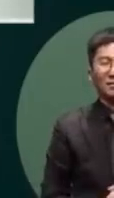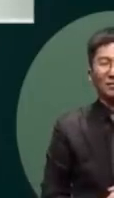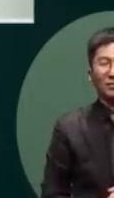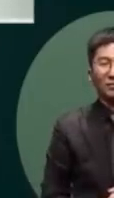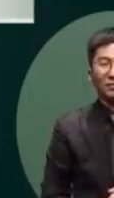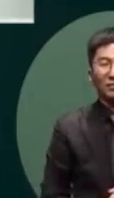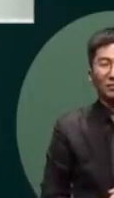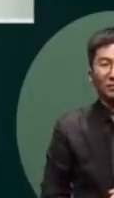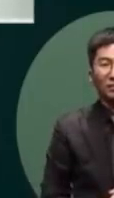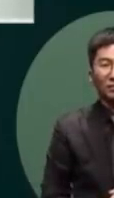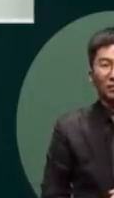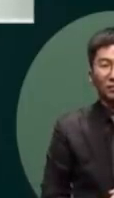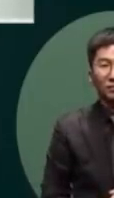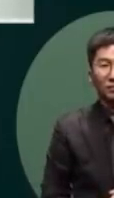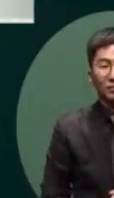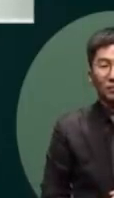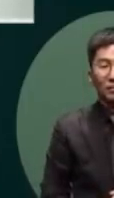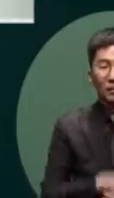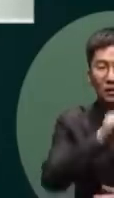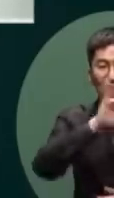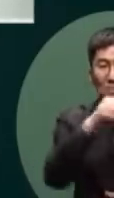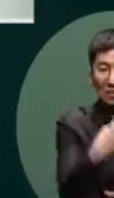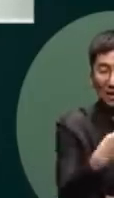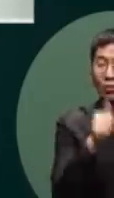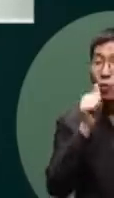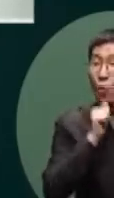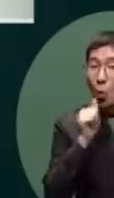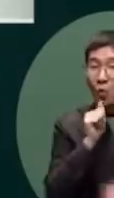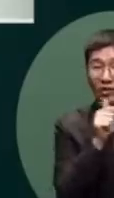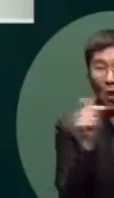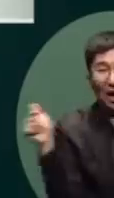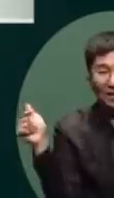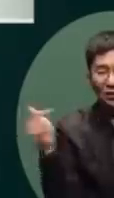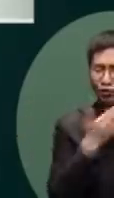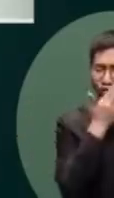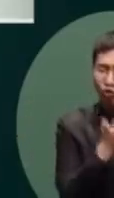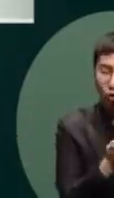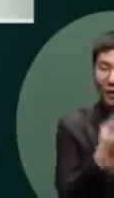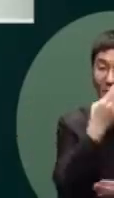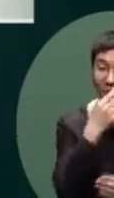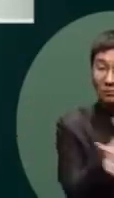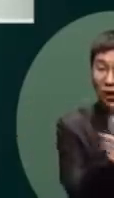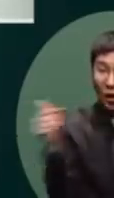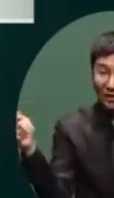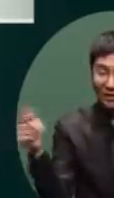네. 밀, 콩 같은 이제 전략 식물에